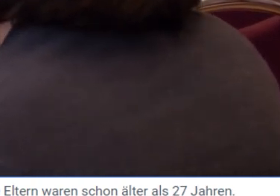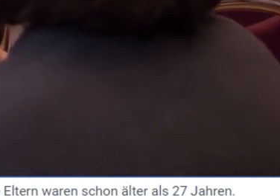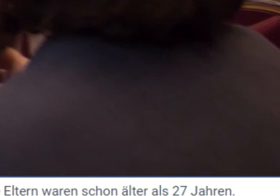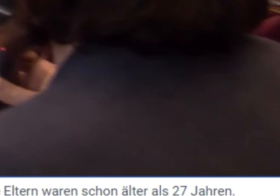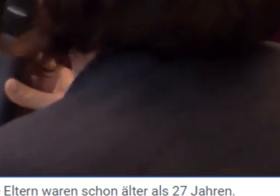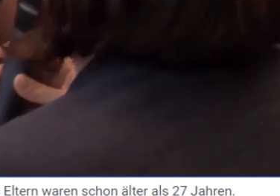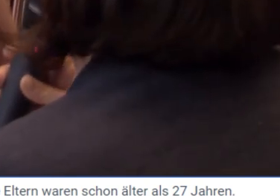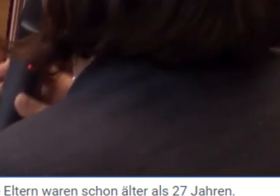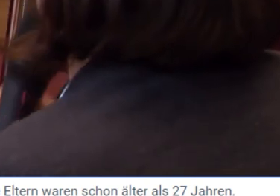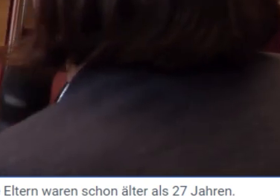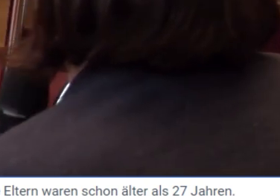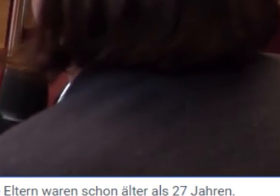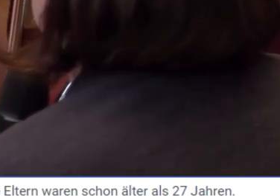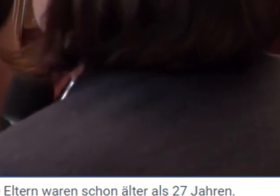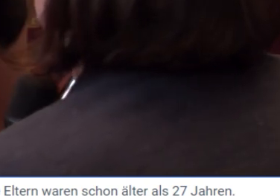Jugendhilfe